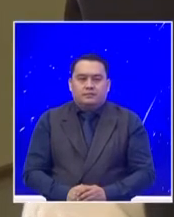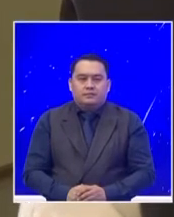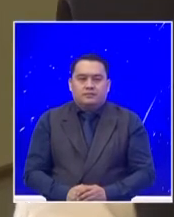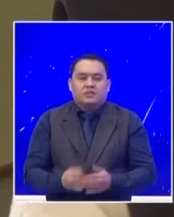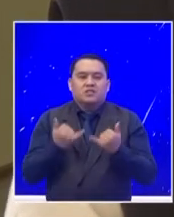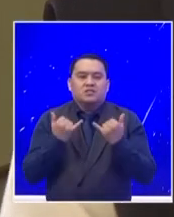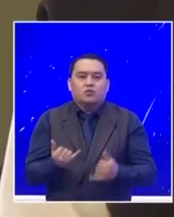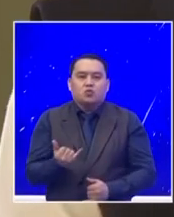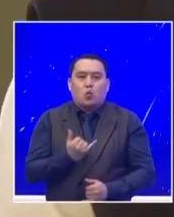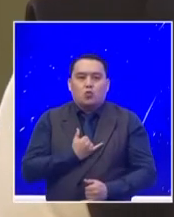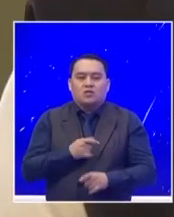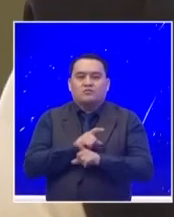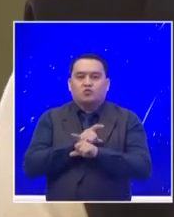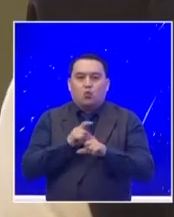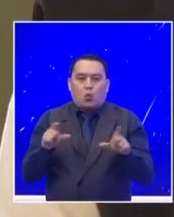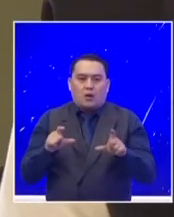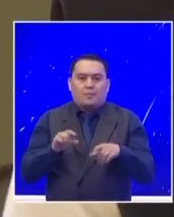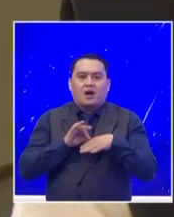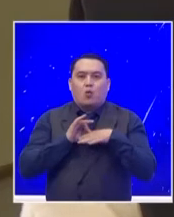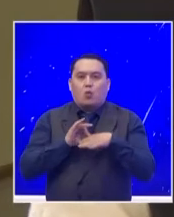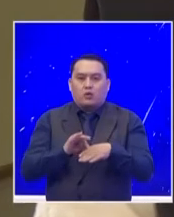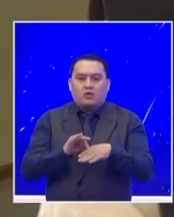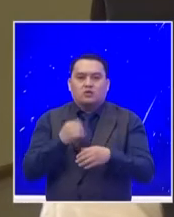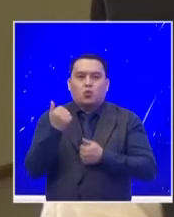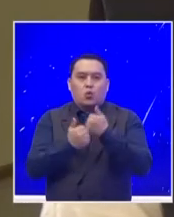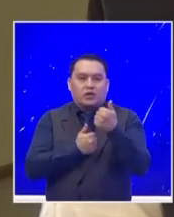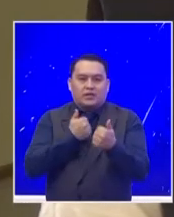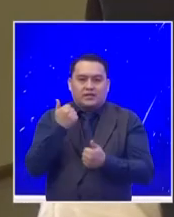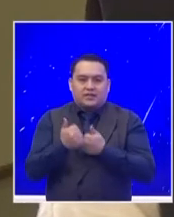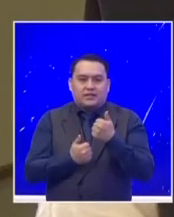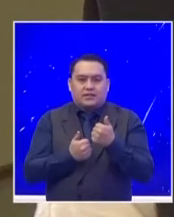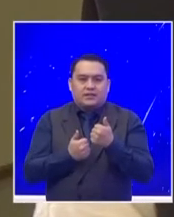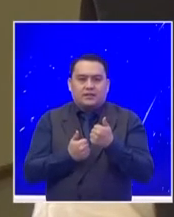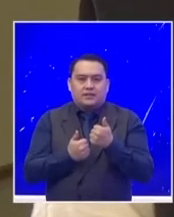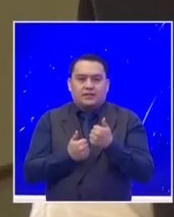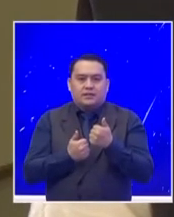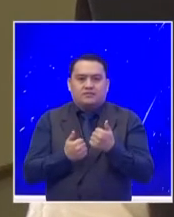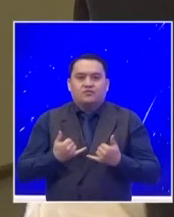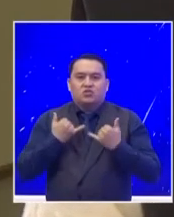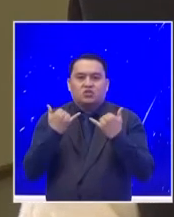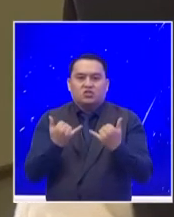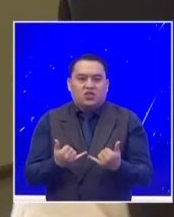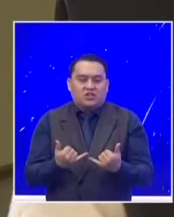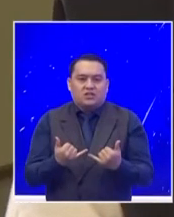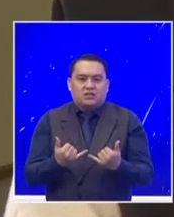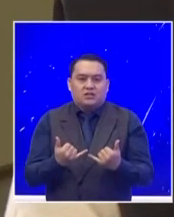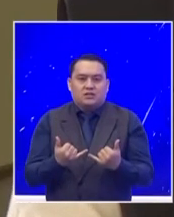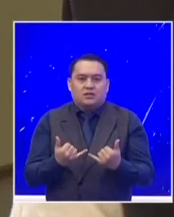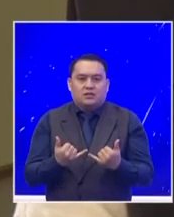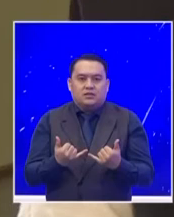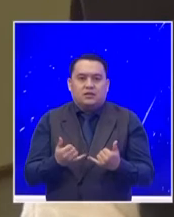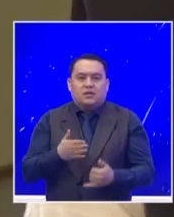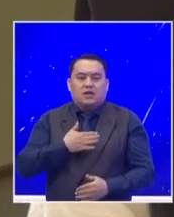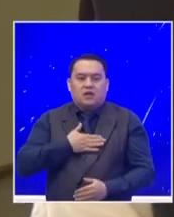Сегодня у нас в школе проходит турнир в честь памяти